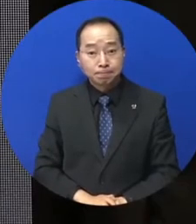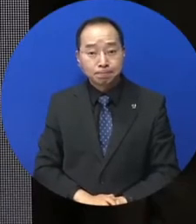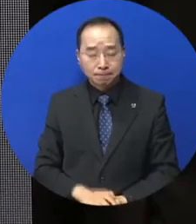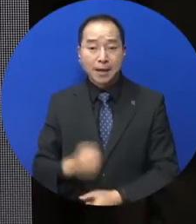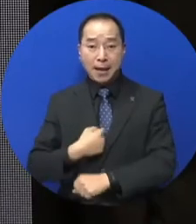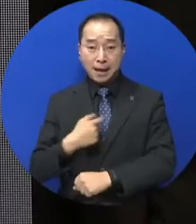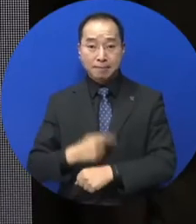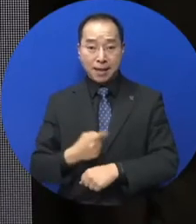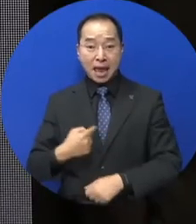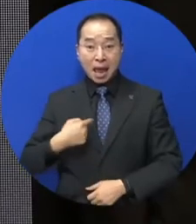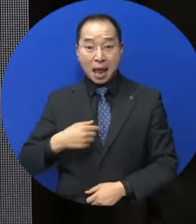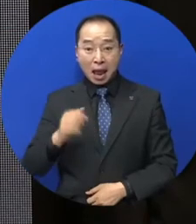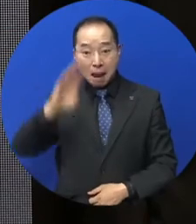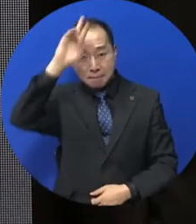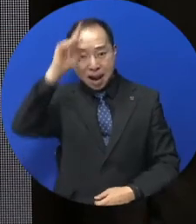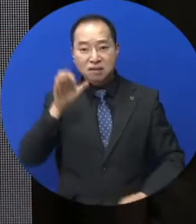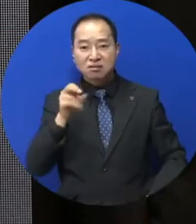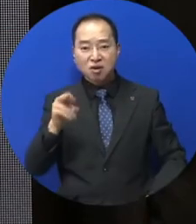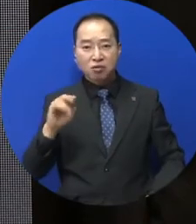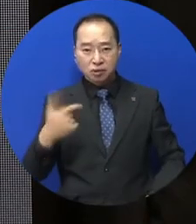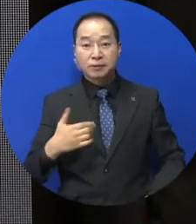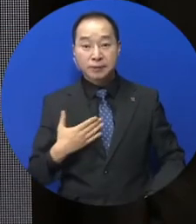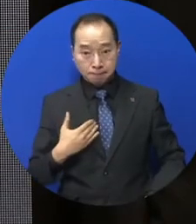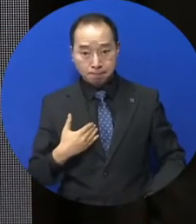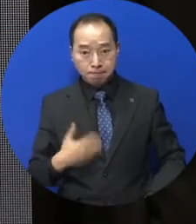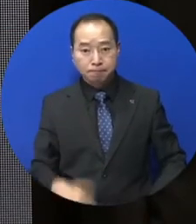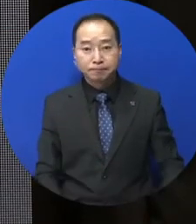합니다. 박영선입니다.